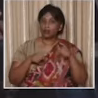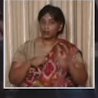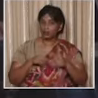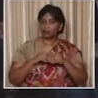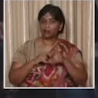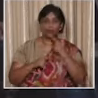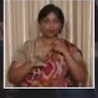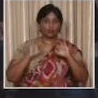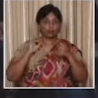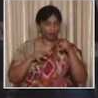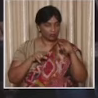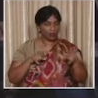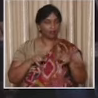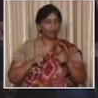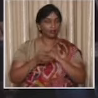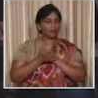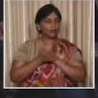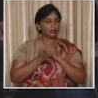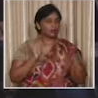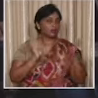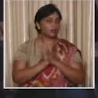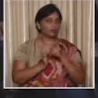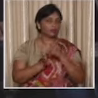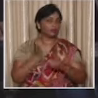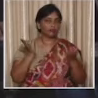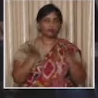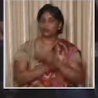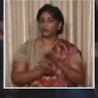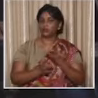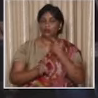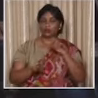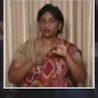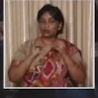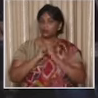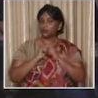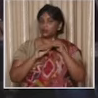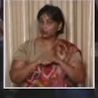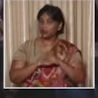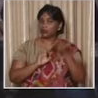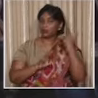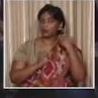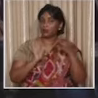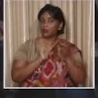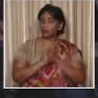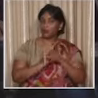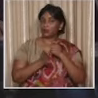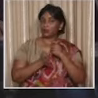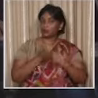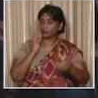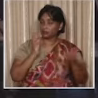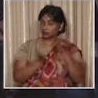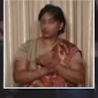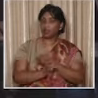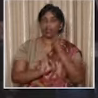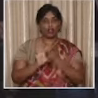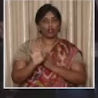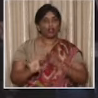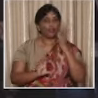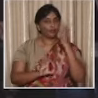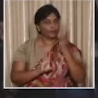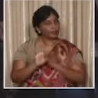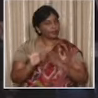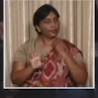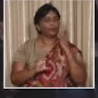වෙනකොට වතුකම්කරුවන්ටත් සාමූහික ගිවිසුම් අත්සන් කරෙන්නේ නැහැ. ඉතින් වතුකම්කරු සේවකයෝ එදා සාමූහික ගිවිසුම් මගින් අවුරුදු 3කට වතාවක්